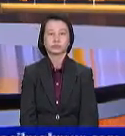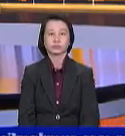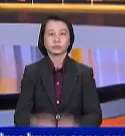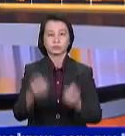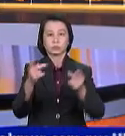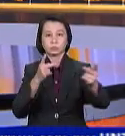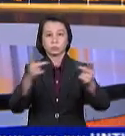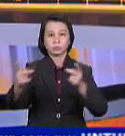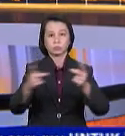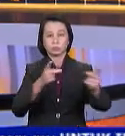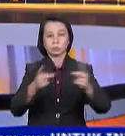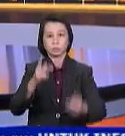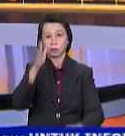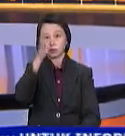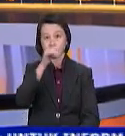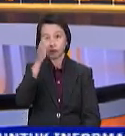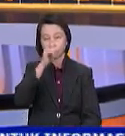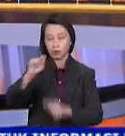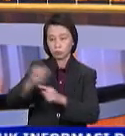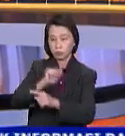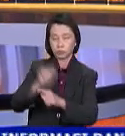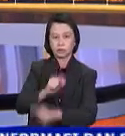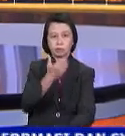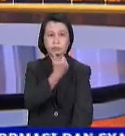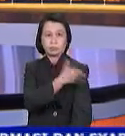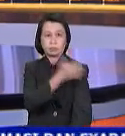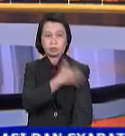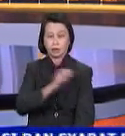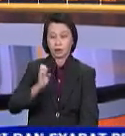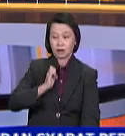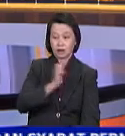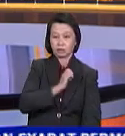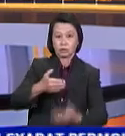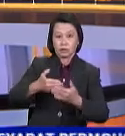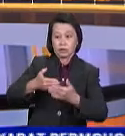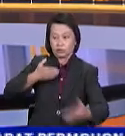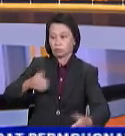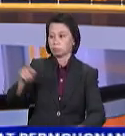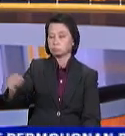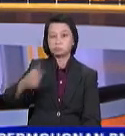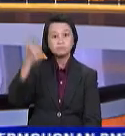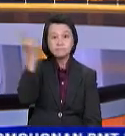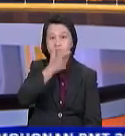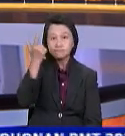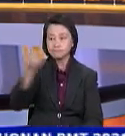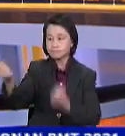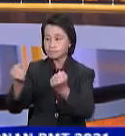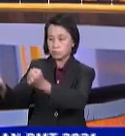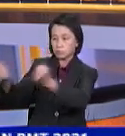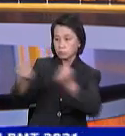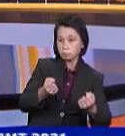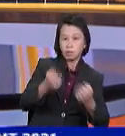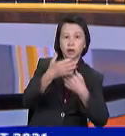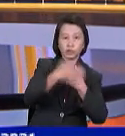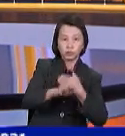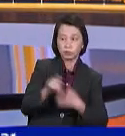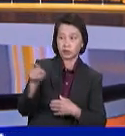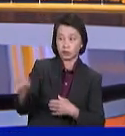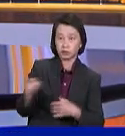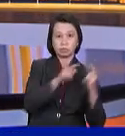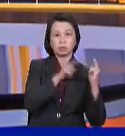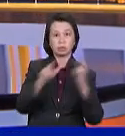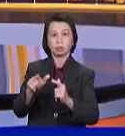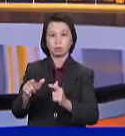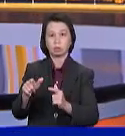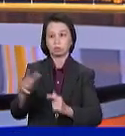Kenderaan rasmi Kerajaan Negeri Melaka yang digunakan bekas Esko yang sebelum ini dilaporkan enggan memulangkannya selepas letak jawatan